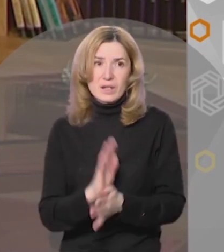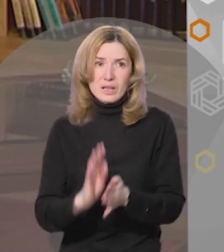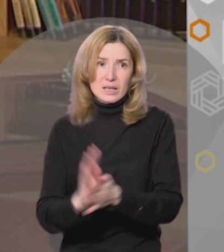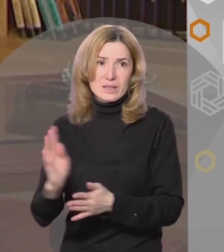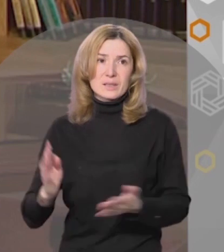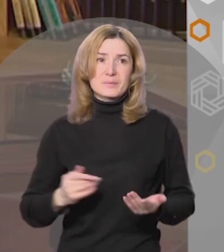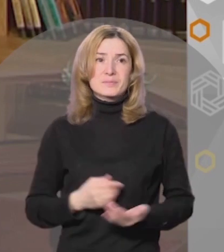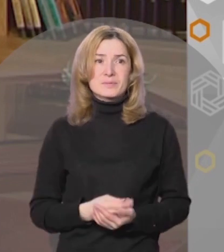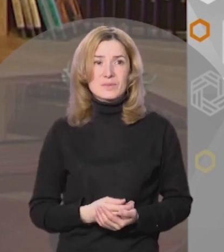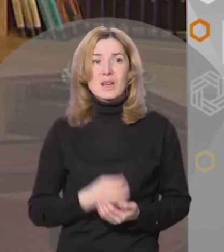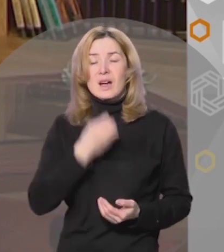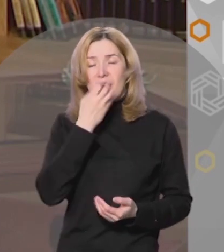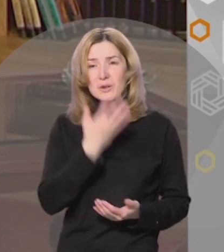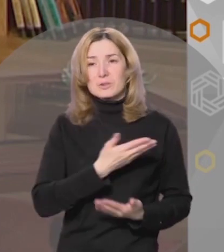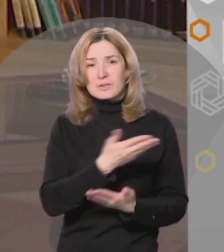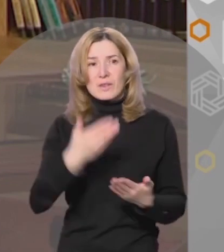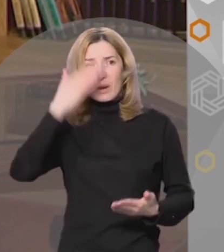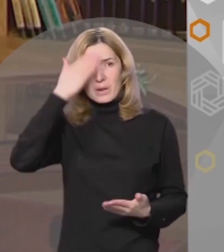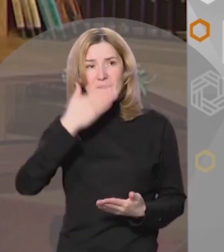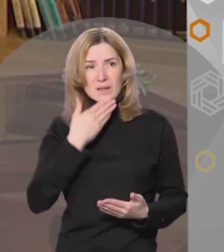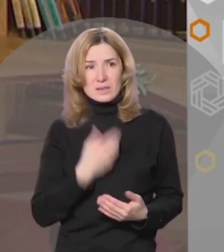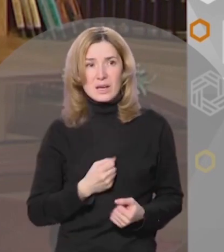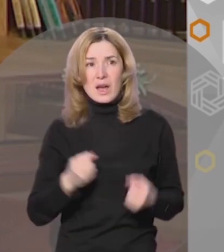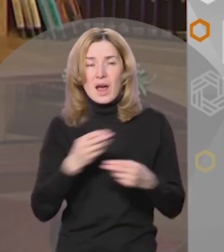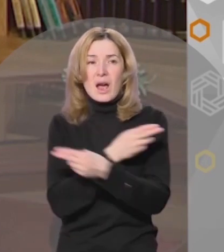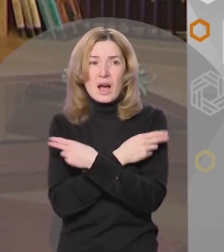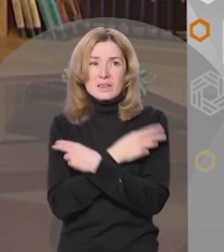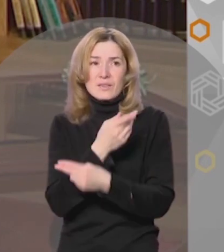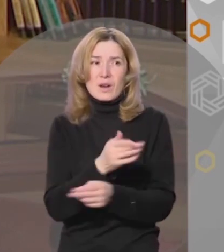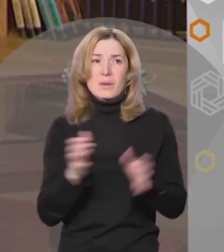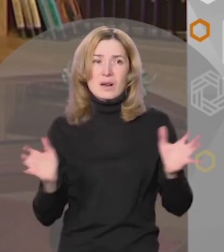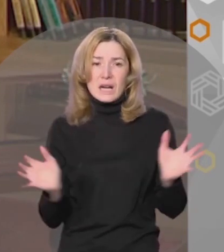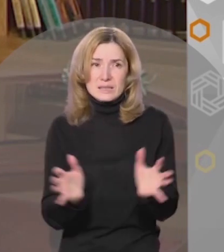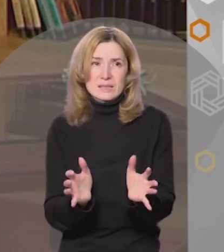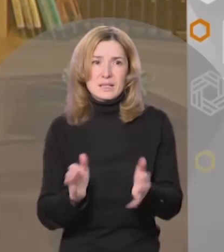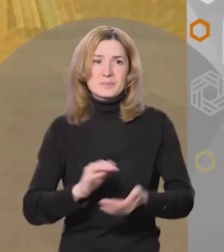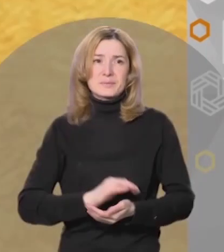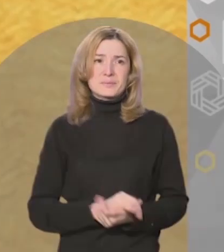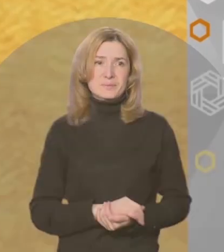грядки. Хорошего вам лета, друзья. Ангела вам хранителя.